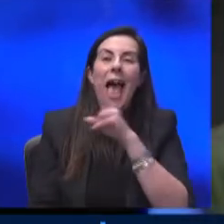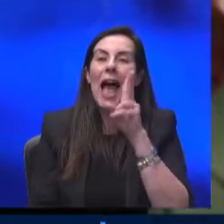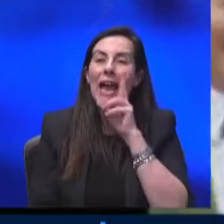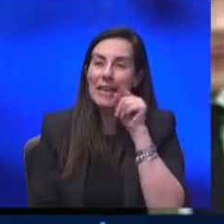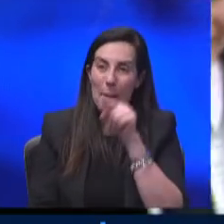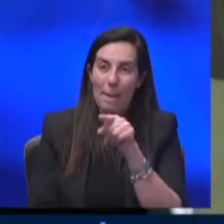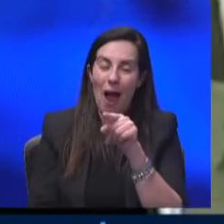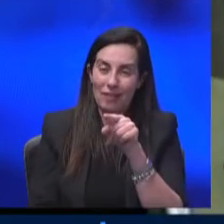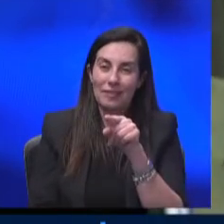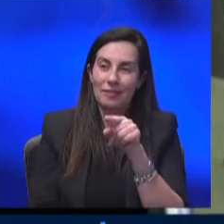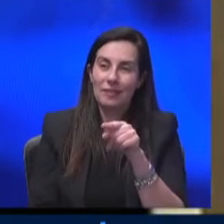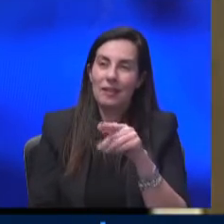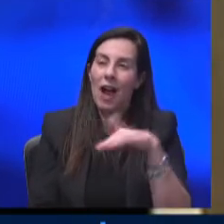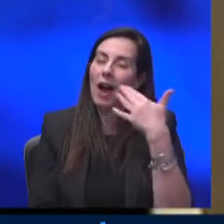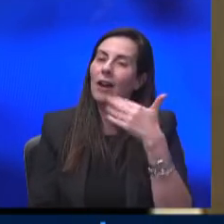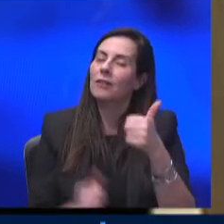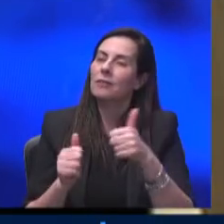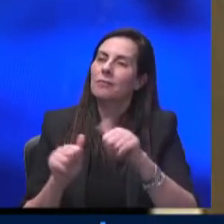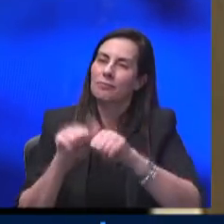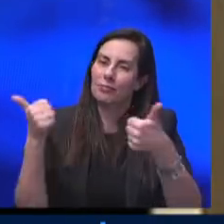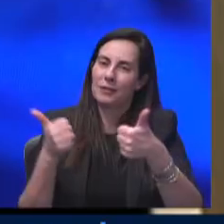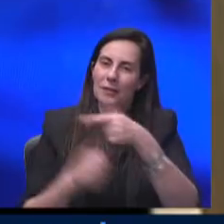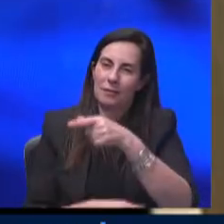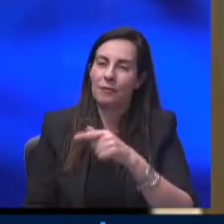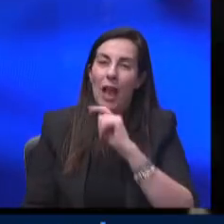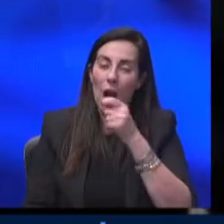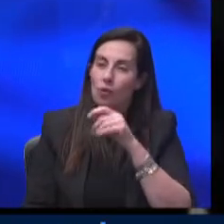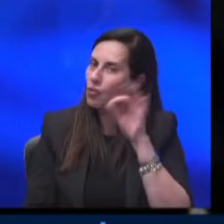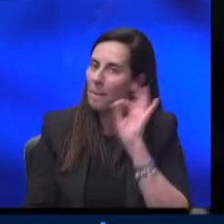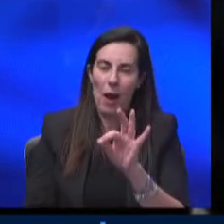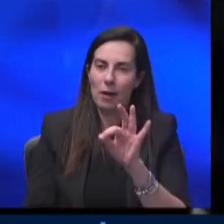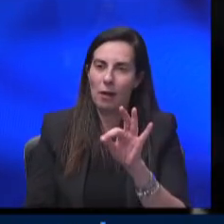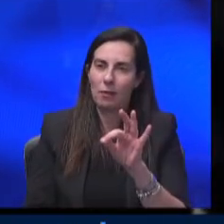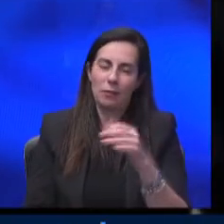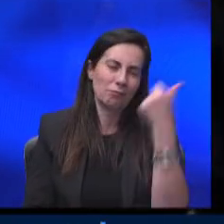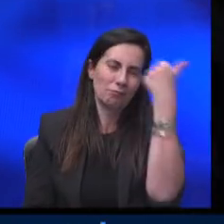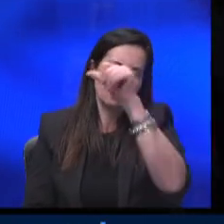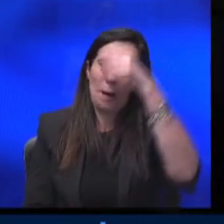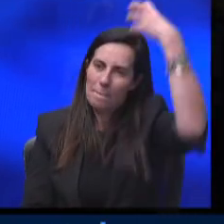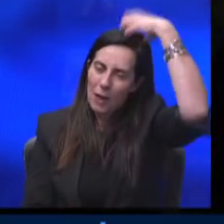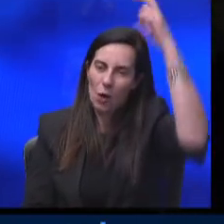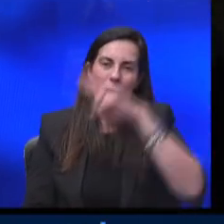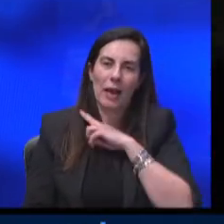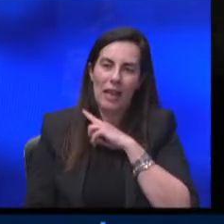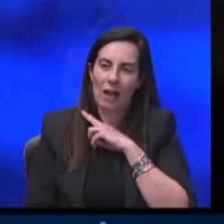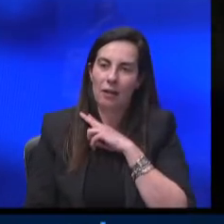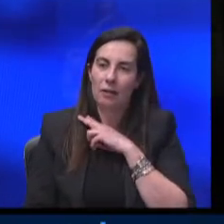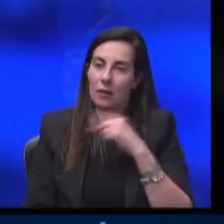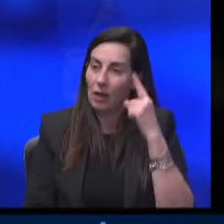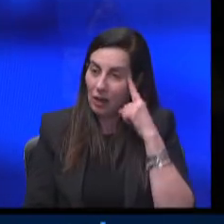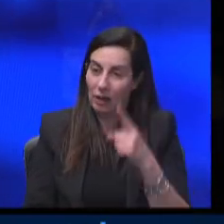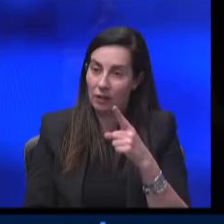לאחר פרידתה מהנסיך צ'ארלס, רעיון שפגע קשות בתדמית הנוצצת של משפחת המלוכה. Do you think Mrs. Parker Bowles was a